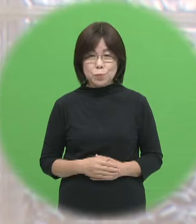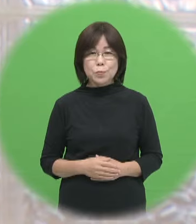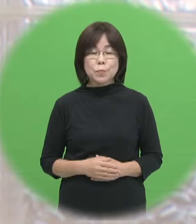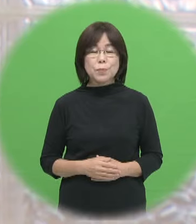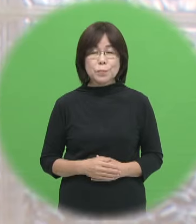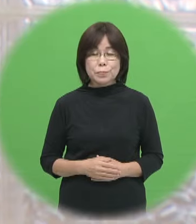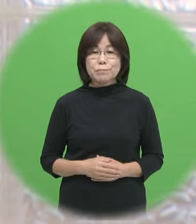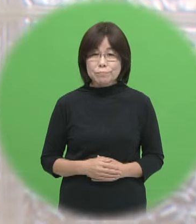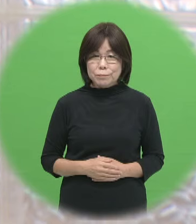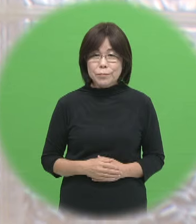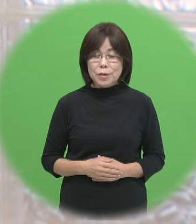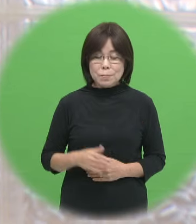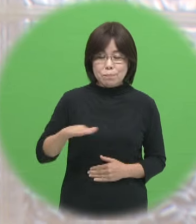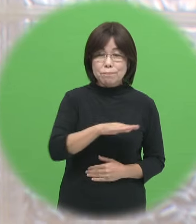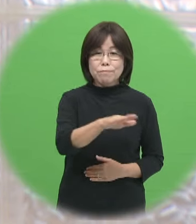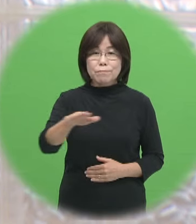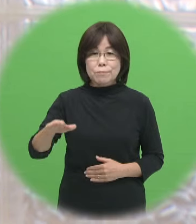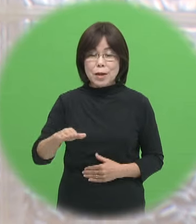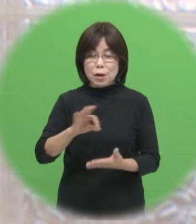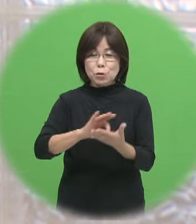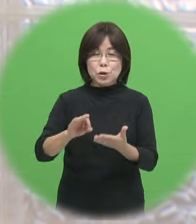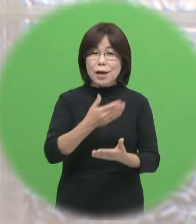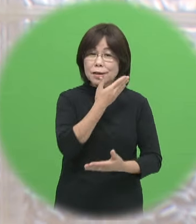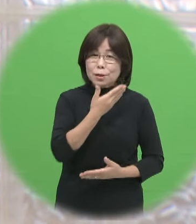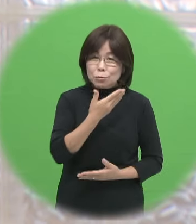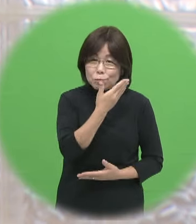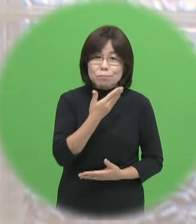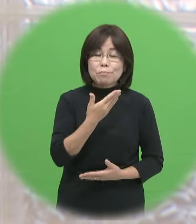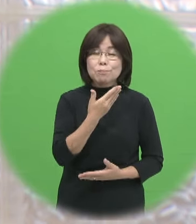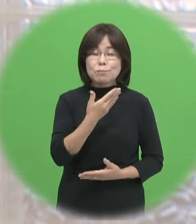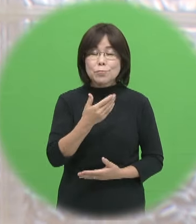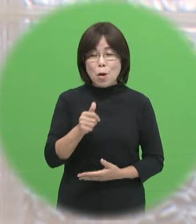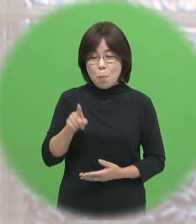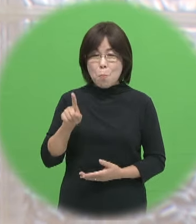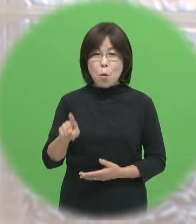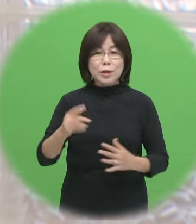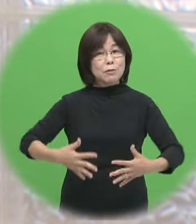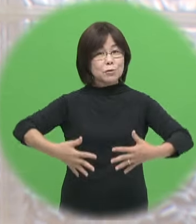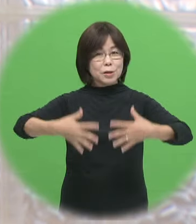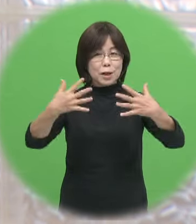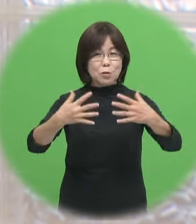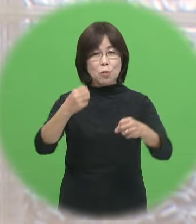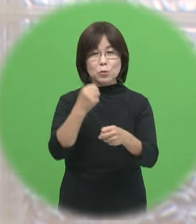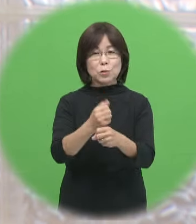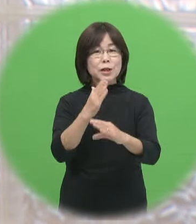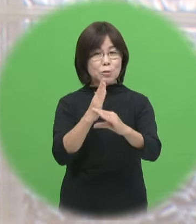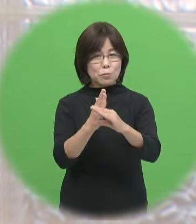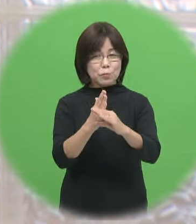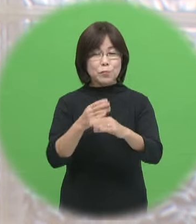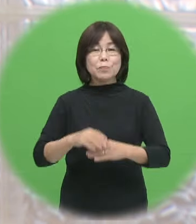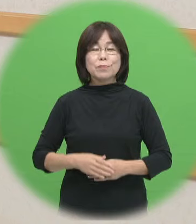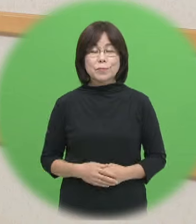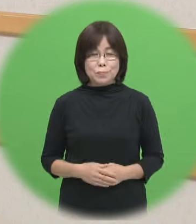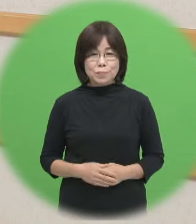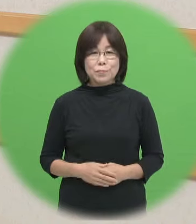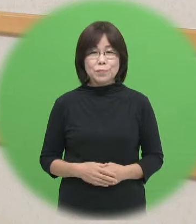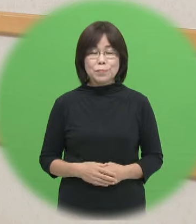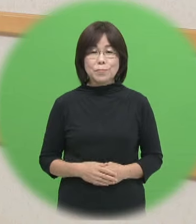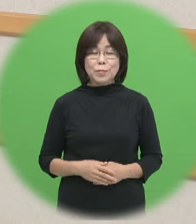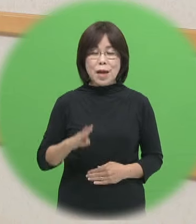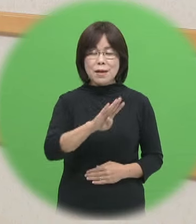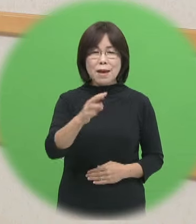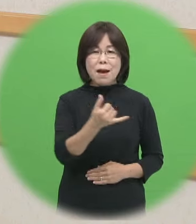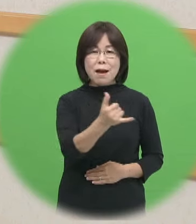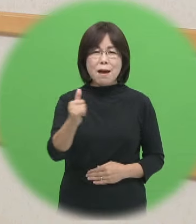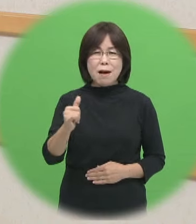。さらには全ての方から頼りにされることを目指したポータルサイトの構築にも取り組んでいます。 ケ